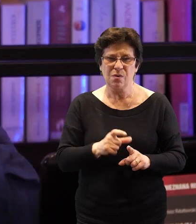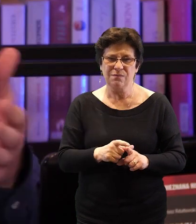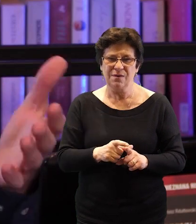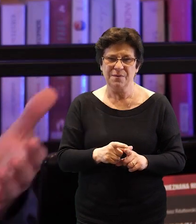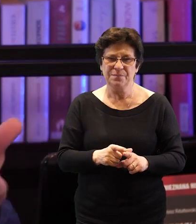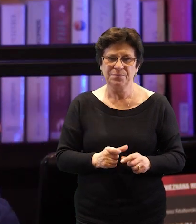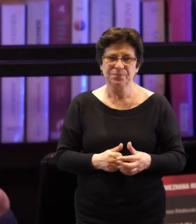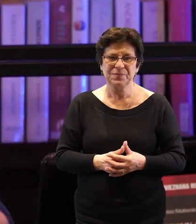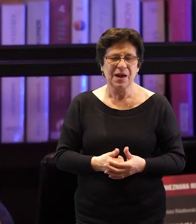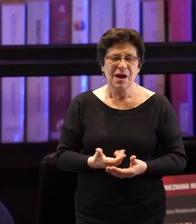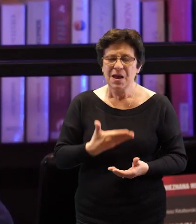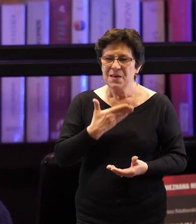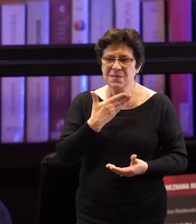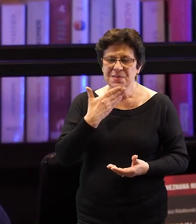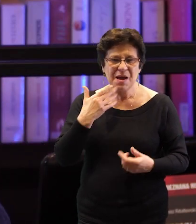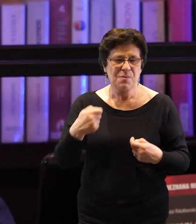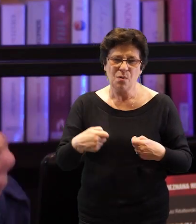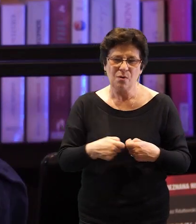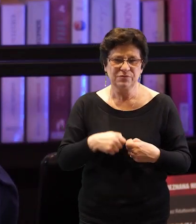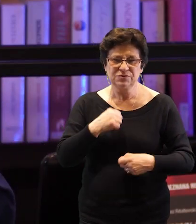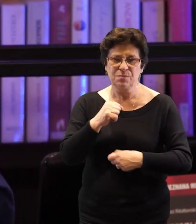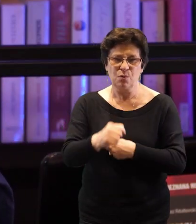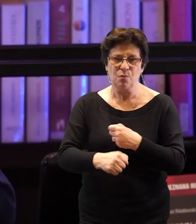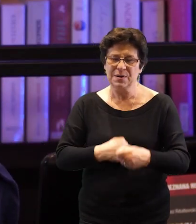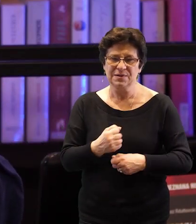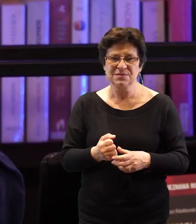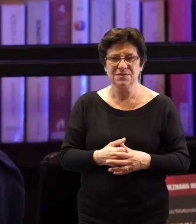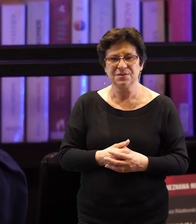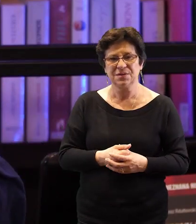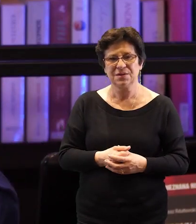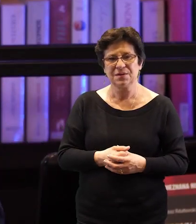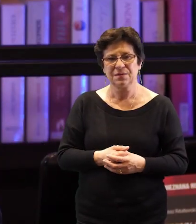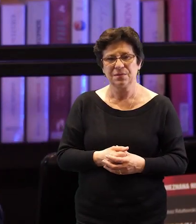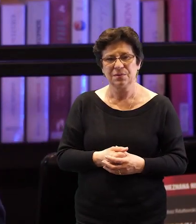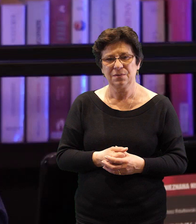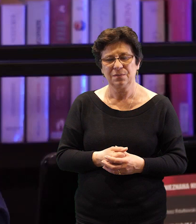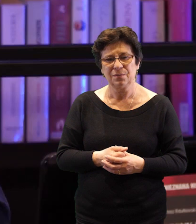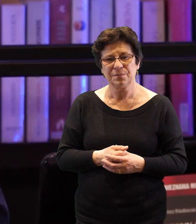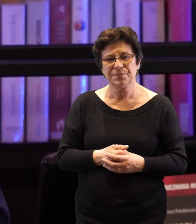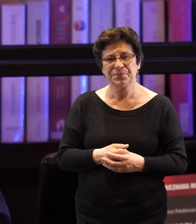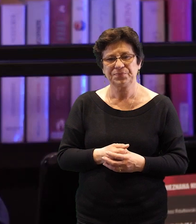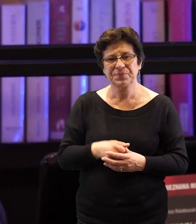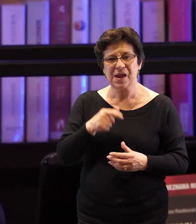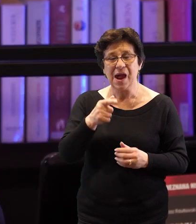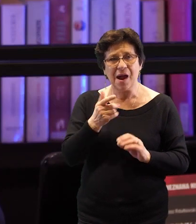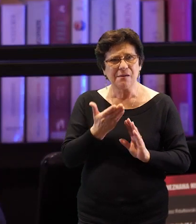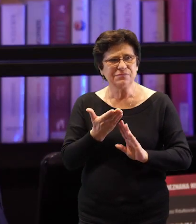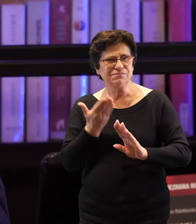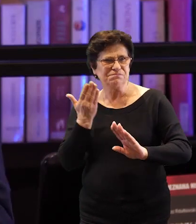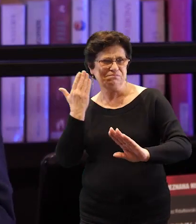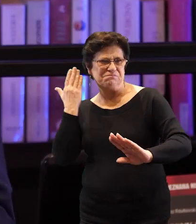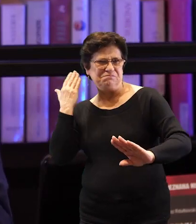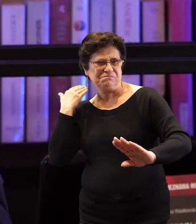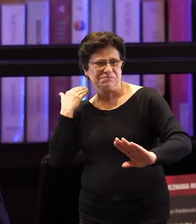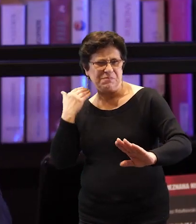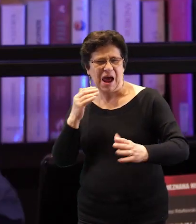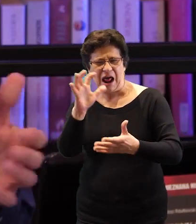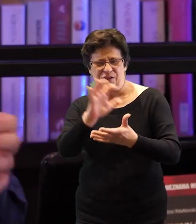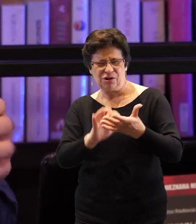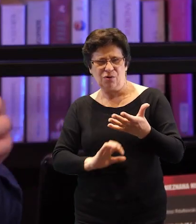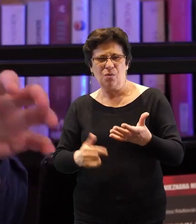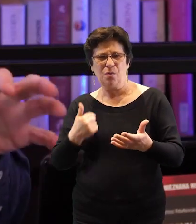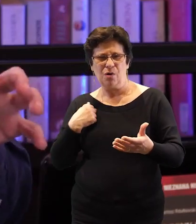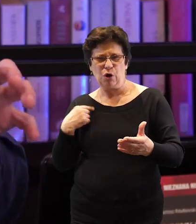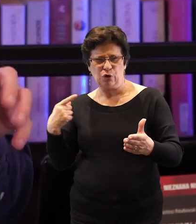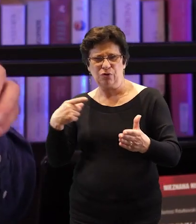pierwsze takiego kolektywu nie było, a po drugie te wczesne artykuły, do których dotarłem, oczywiście było ich więcej, to